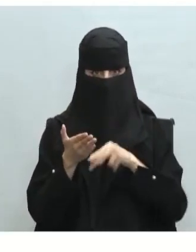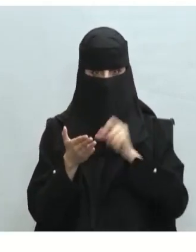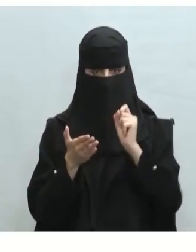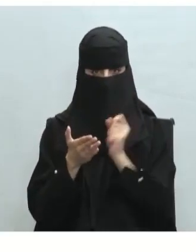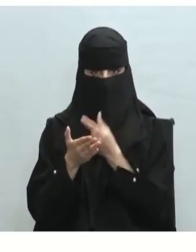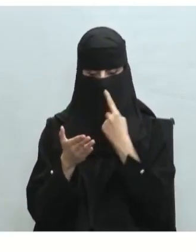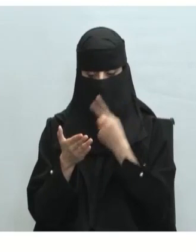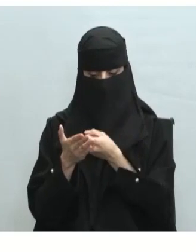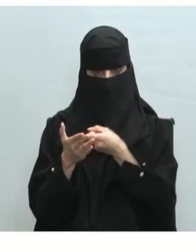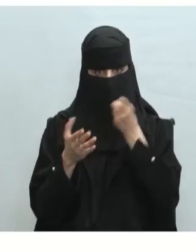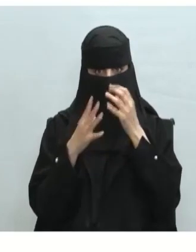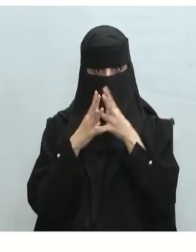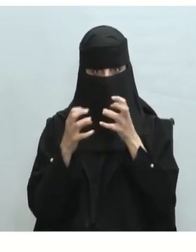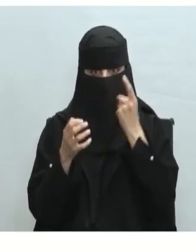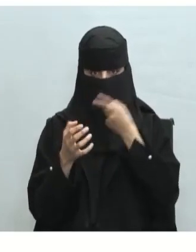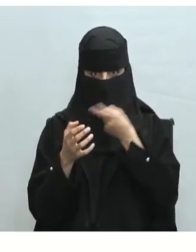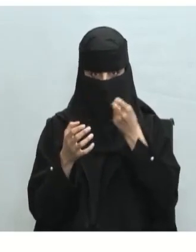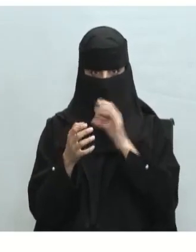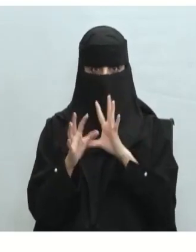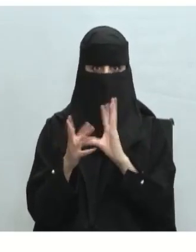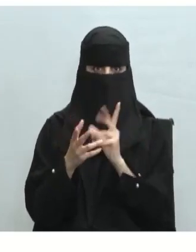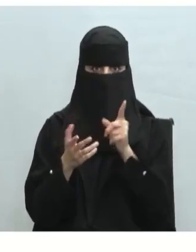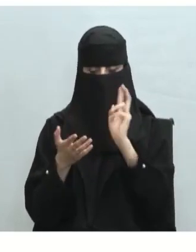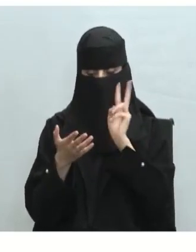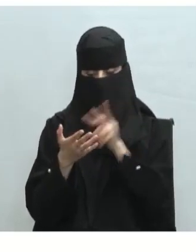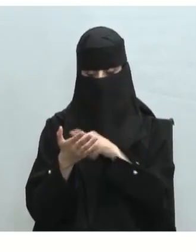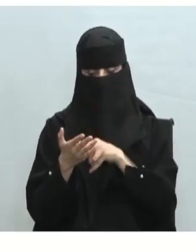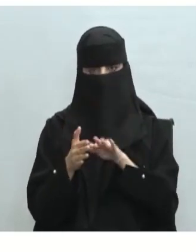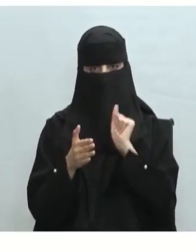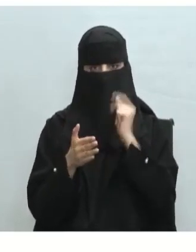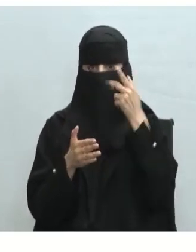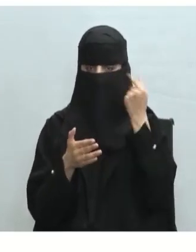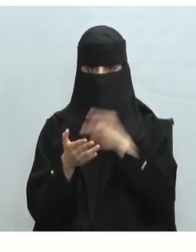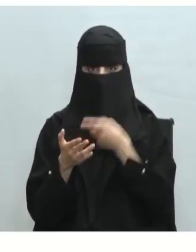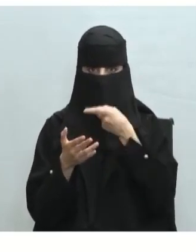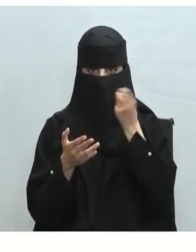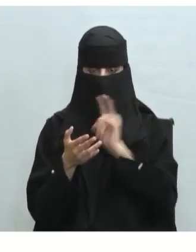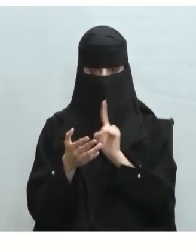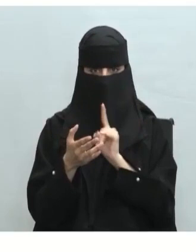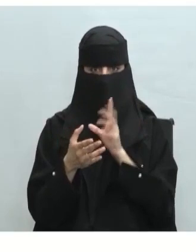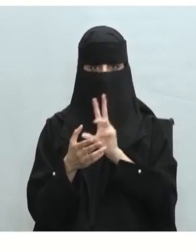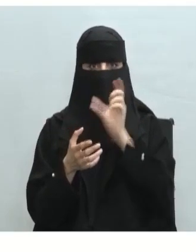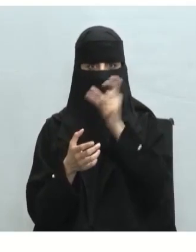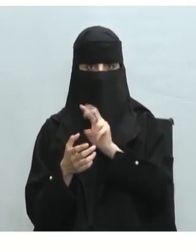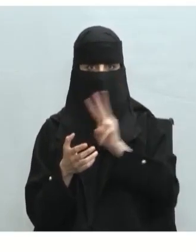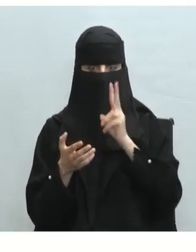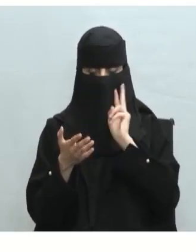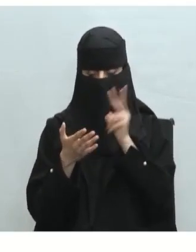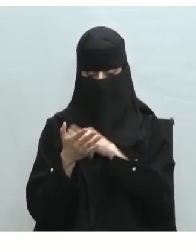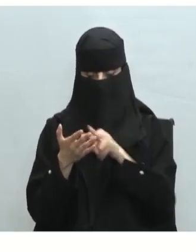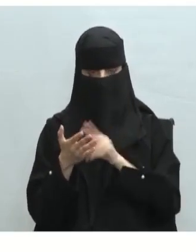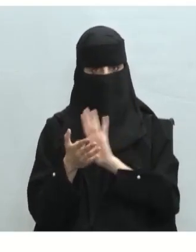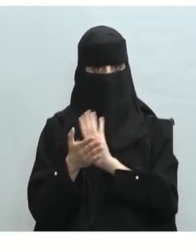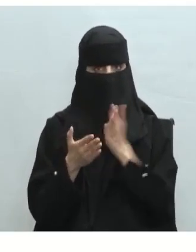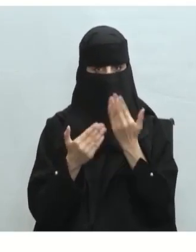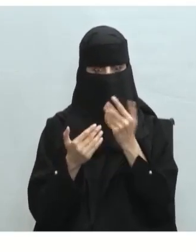سواء اذا ليس فقط القراءه مجرد القراءه او قراءه الاحرف وانما فك الرموز كما قيل وانما فهم